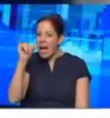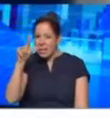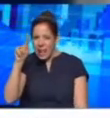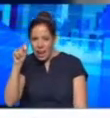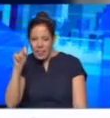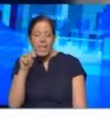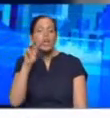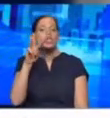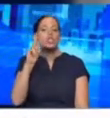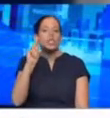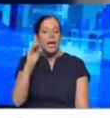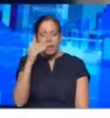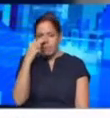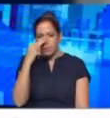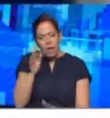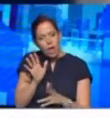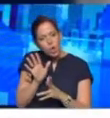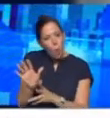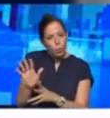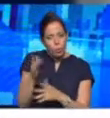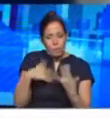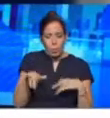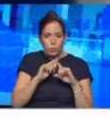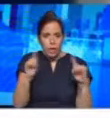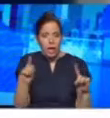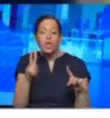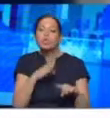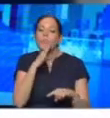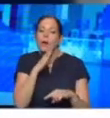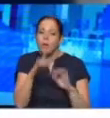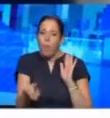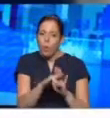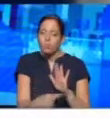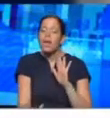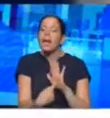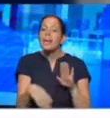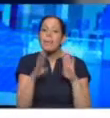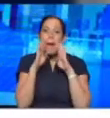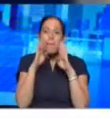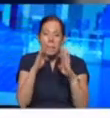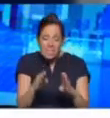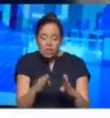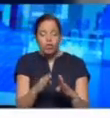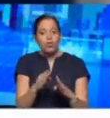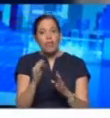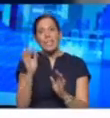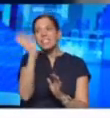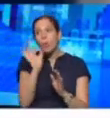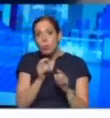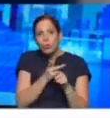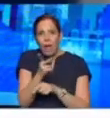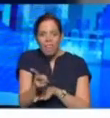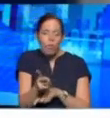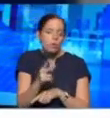כל פעם בתירוץ אחר, יש בעיה עם החוק הזה, לכן אני מאמין שהסבירות שהוא יעבור בטח כפי שהוא עכשיו, היא